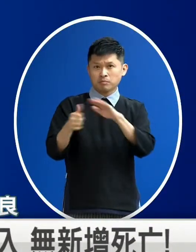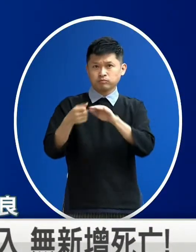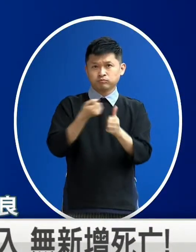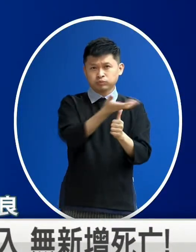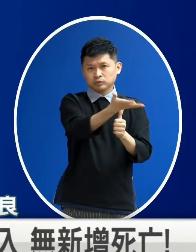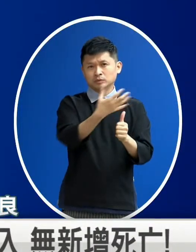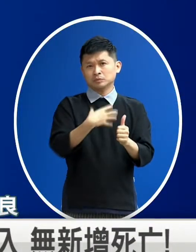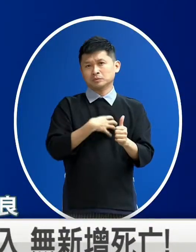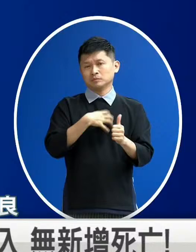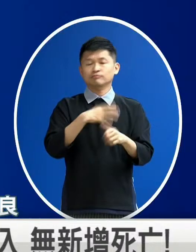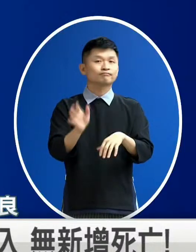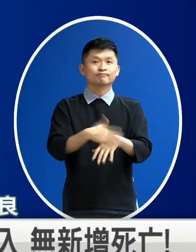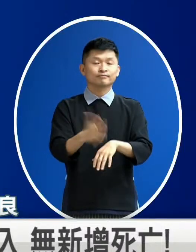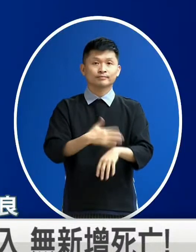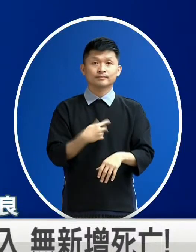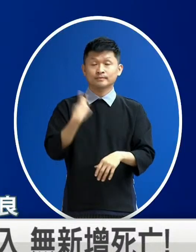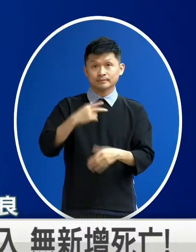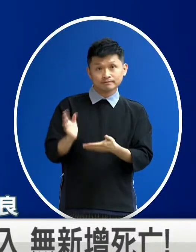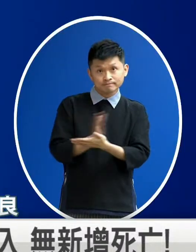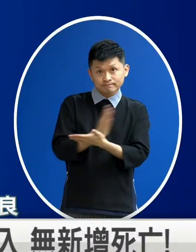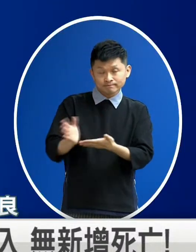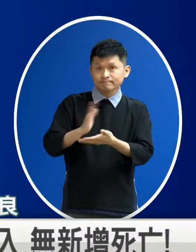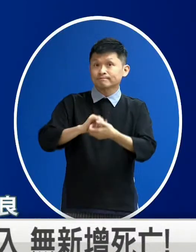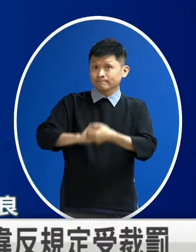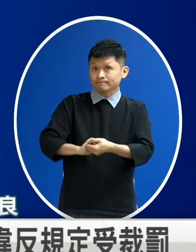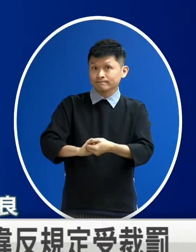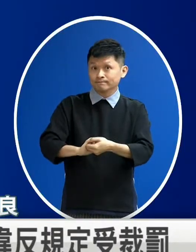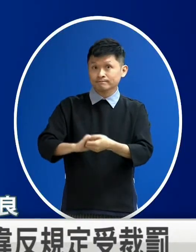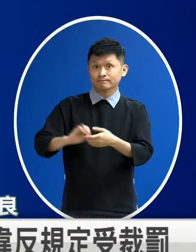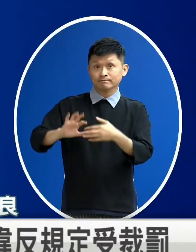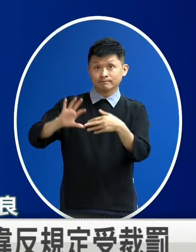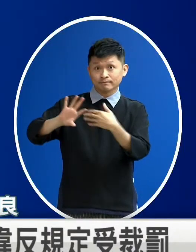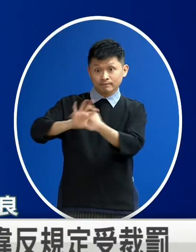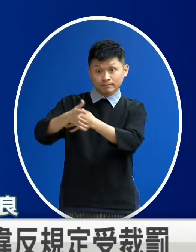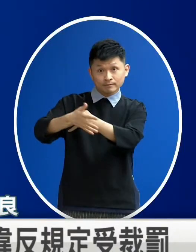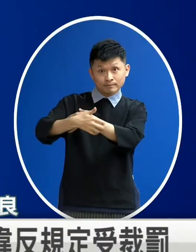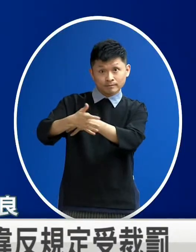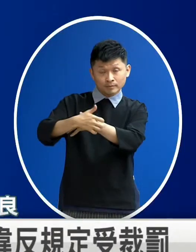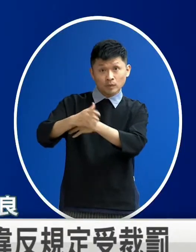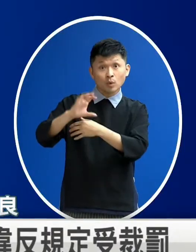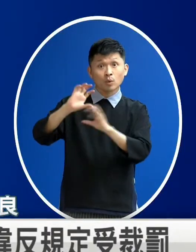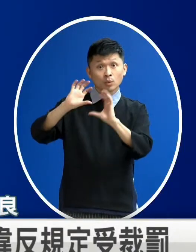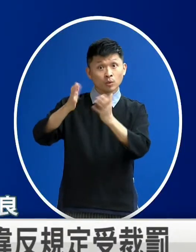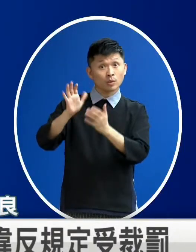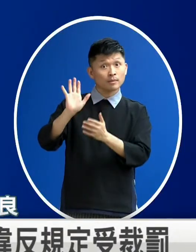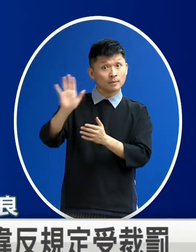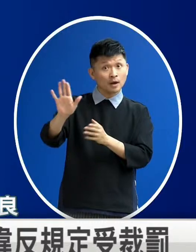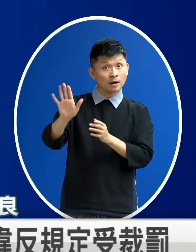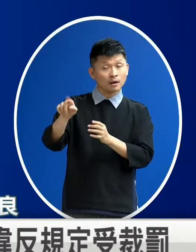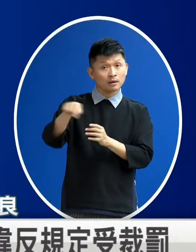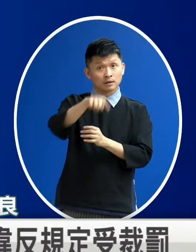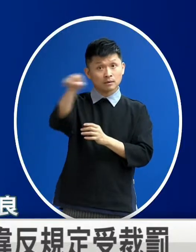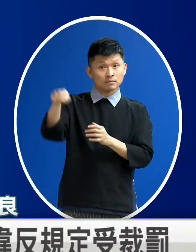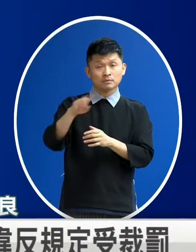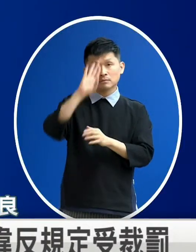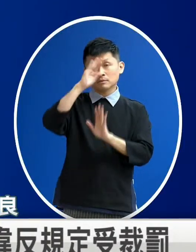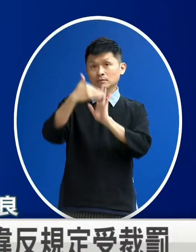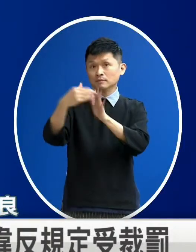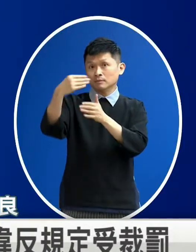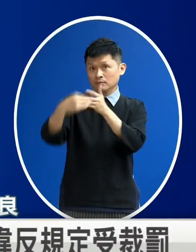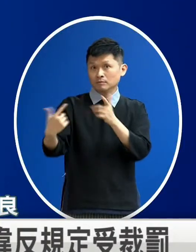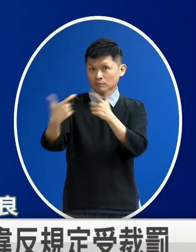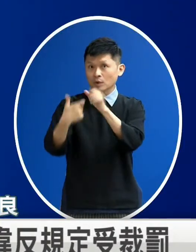疑虑。那也经过确认，我们所有的这个移工来源国都能够配合相关的一个防疫的措